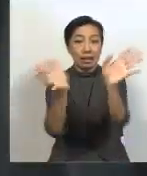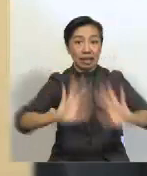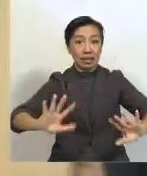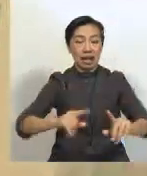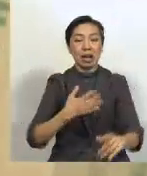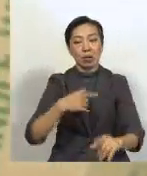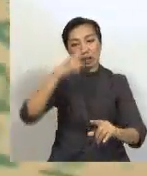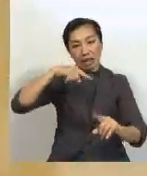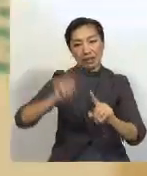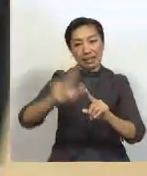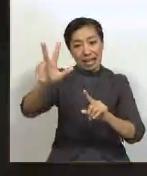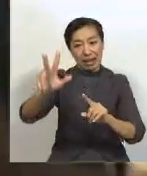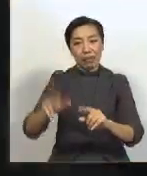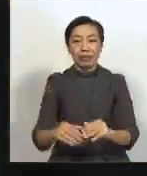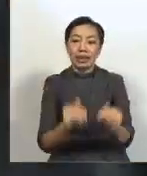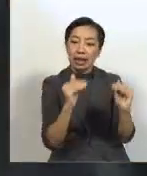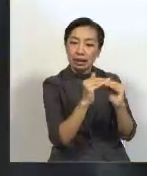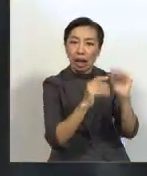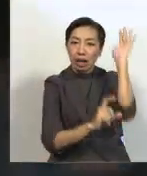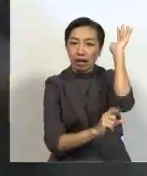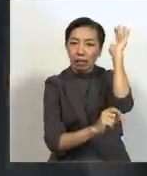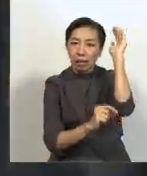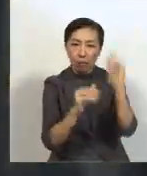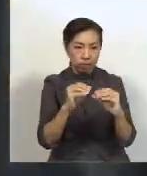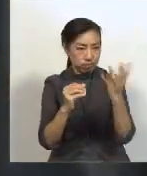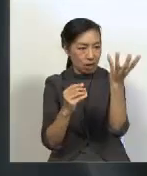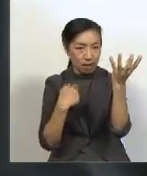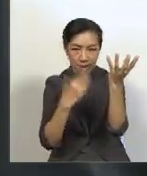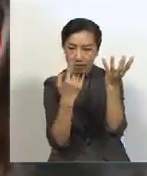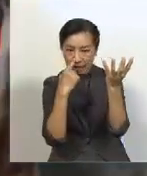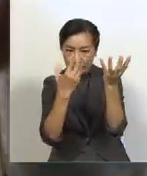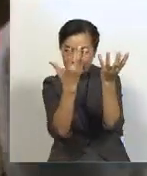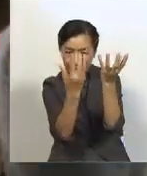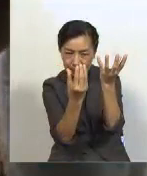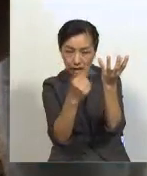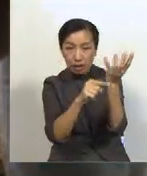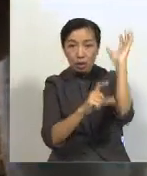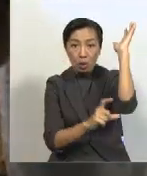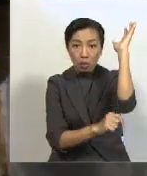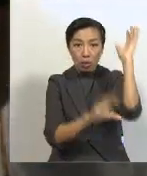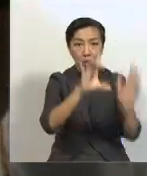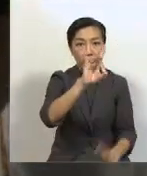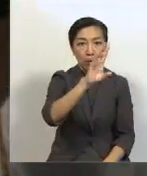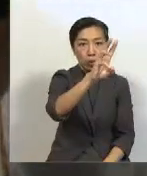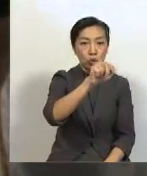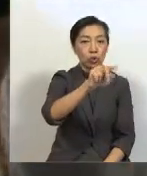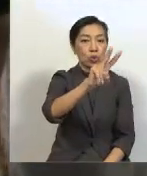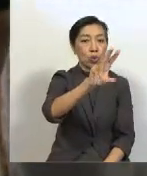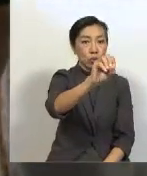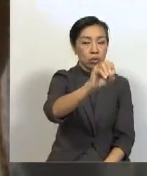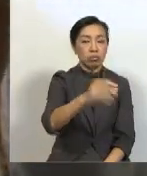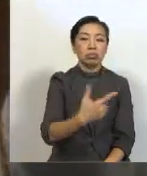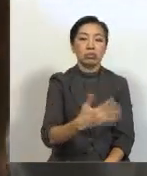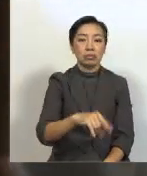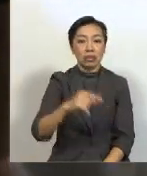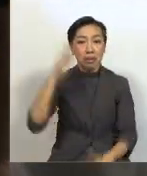เซียนมีคะแนนขึ้นมาใกล้เคียงกับประเทศสิงคโปร์ค่ะซึ่งอยู่ในอันดับที่2ของโลกที่ได้ 86.20 คะแน